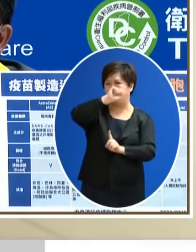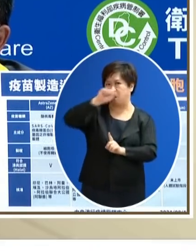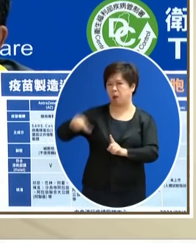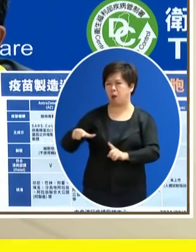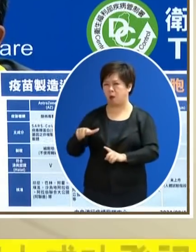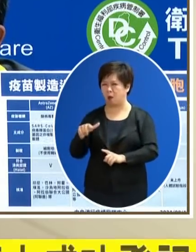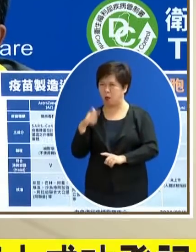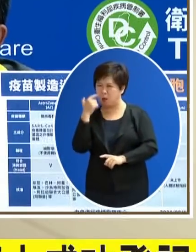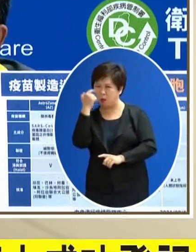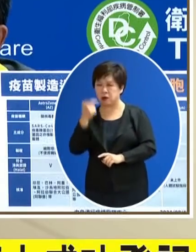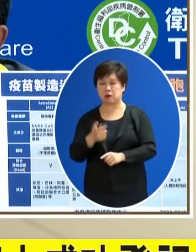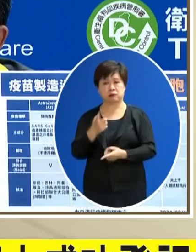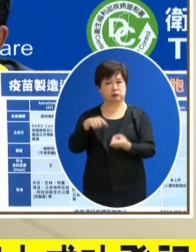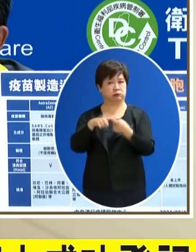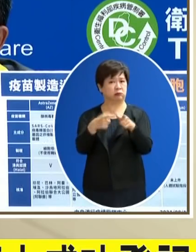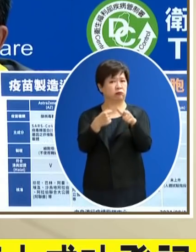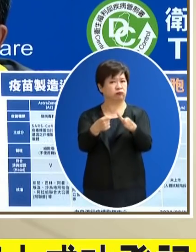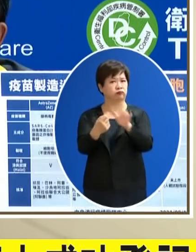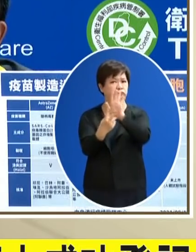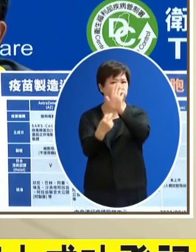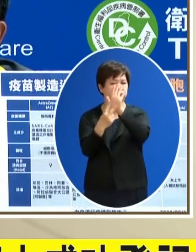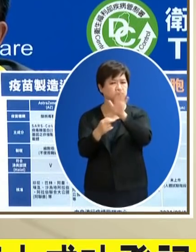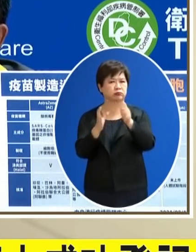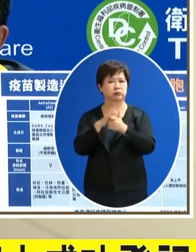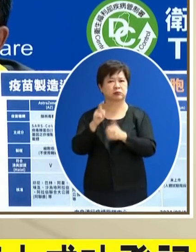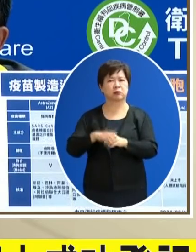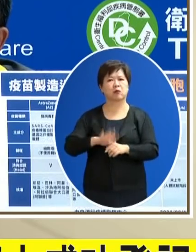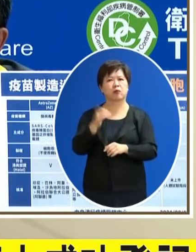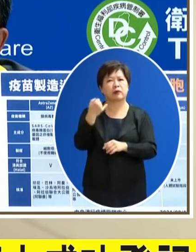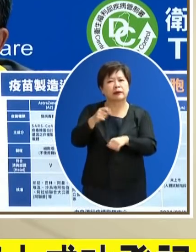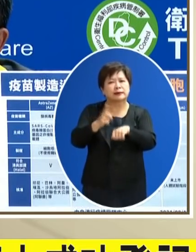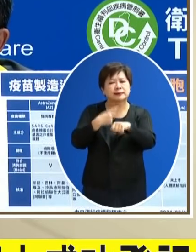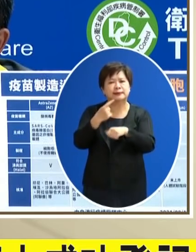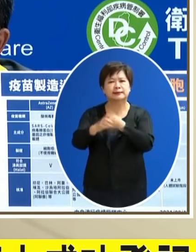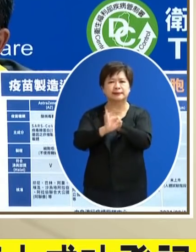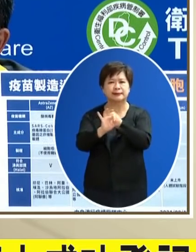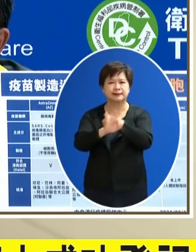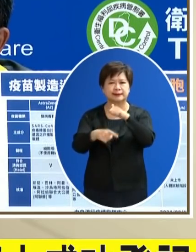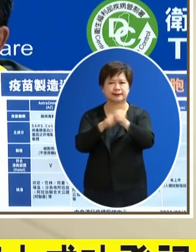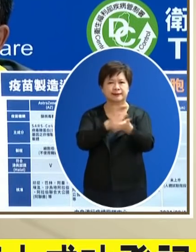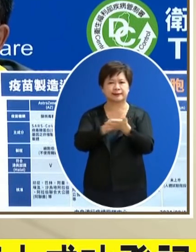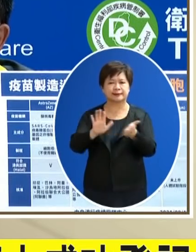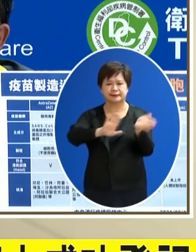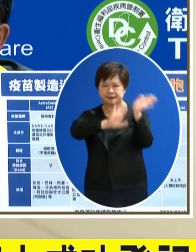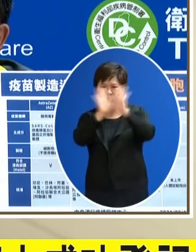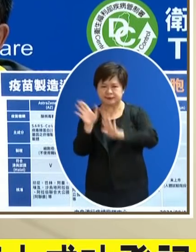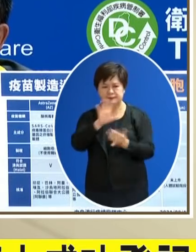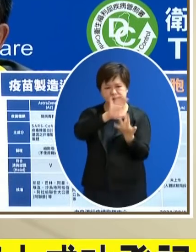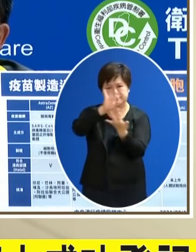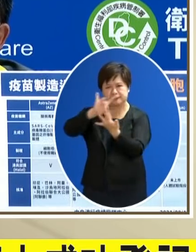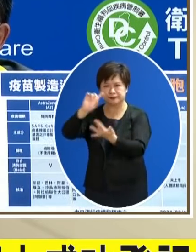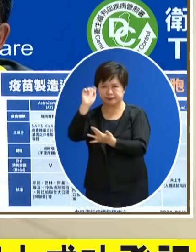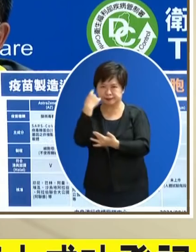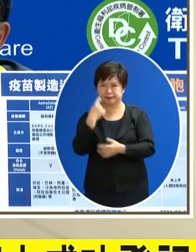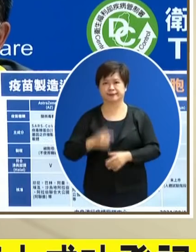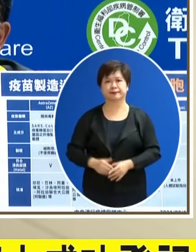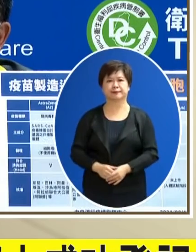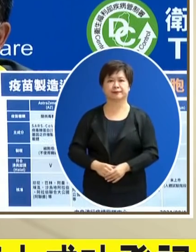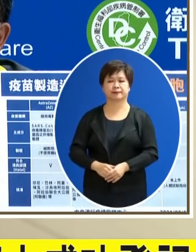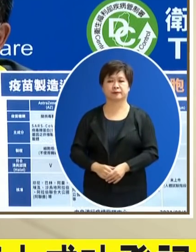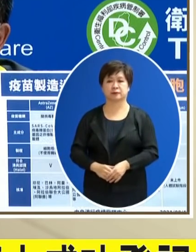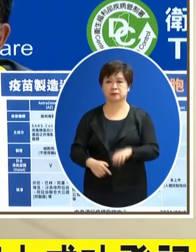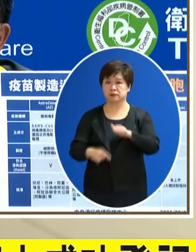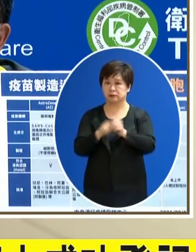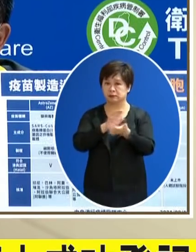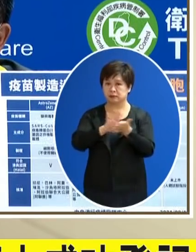者认为应该公开说明包含不烈性试验的血清样本是如何做选择的。 血